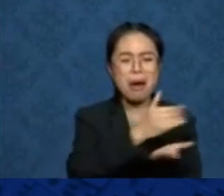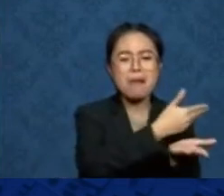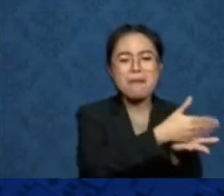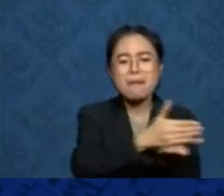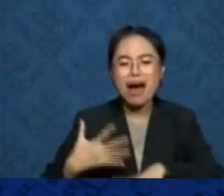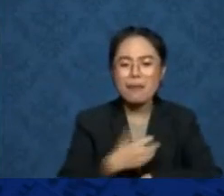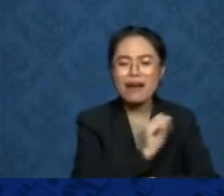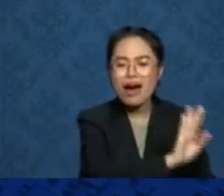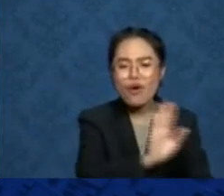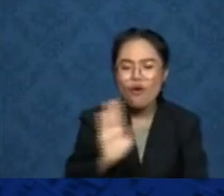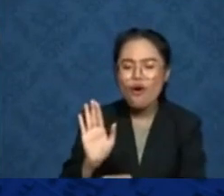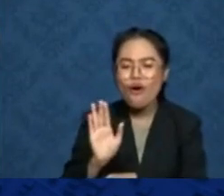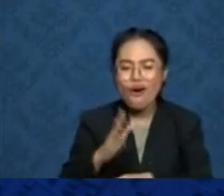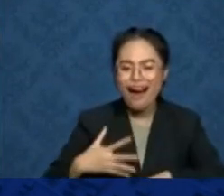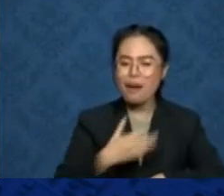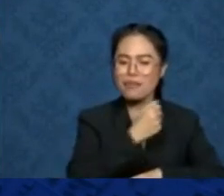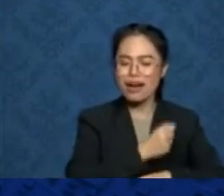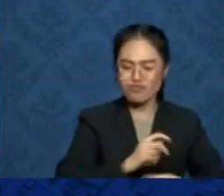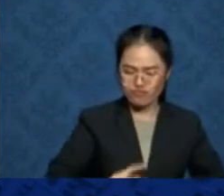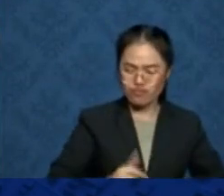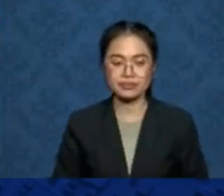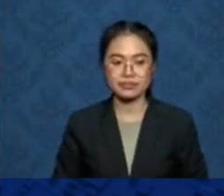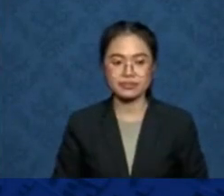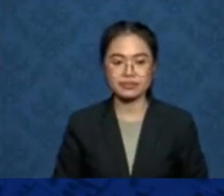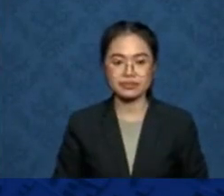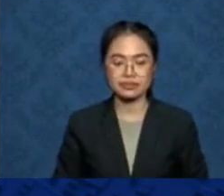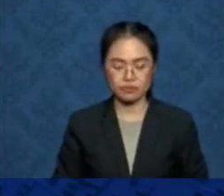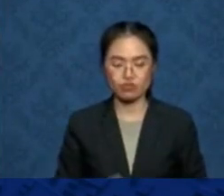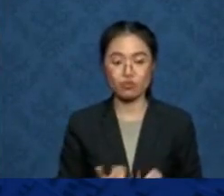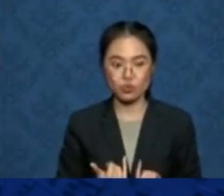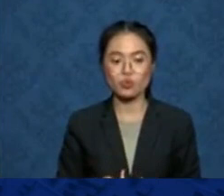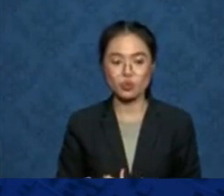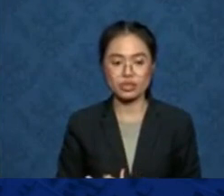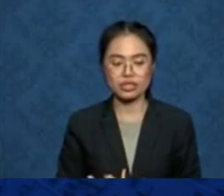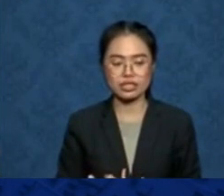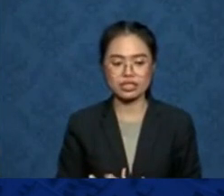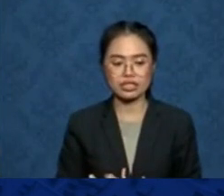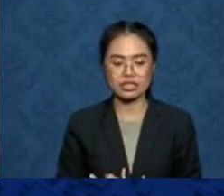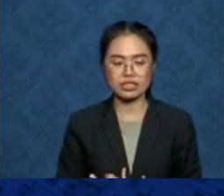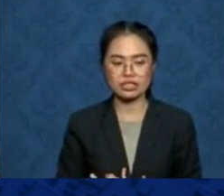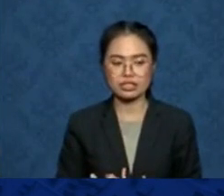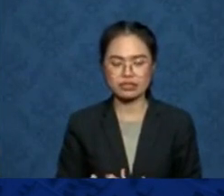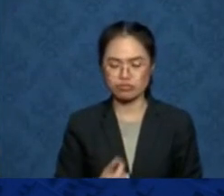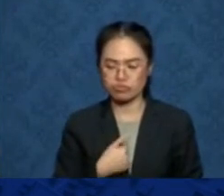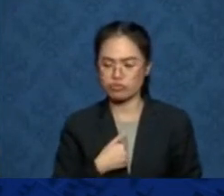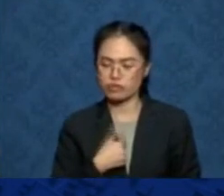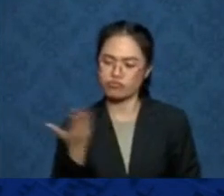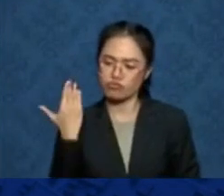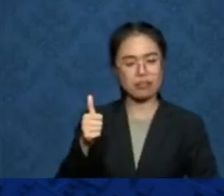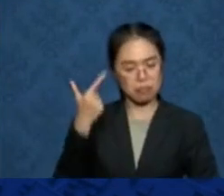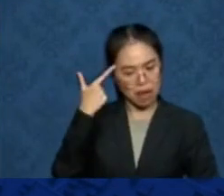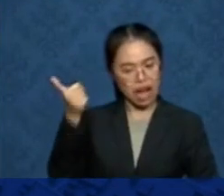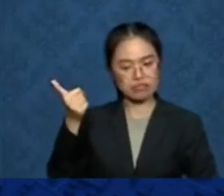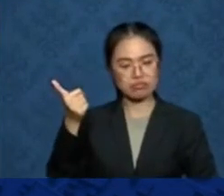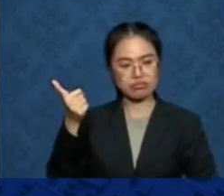ามโควต้าทางการเมืองวางเจ้ากระทรวงไม่ถูกกับงานเต็มไปหมดวันนี้จากที่เคยบอกว่าคิดใหญ่ทำ